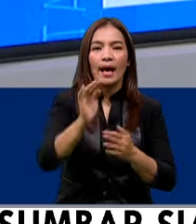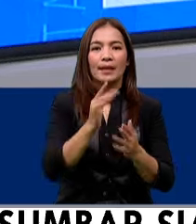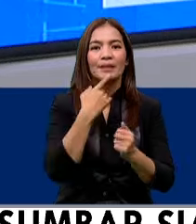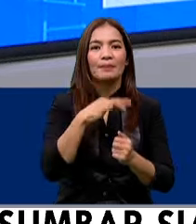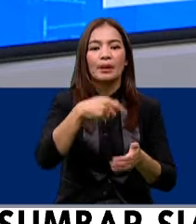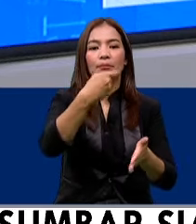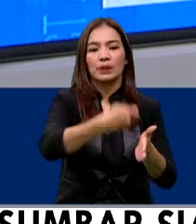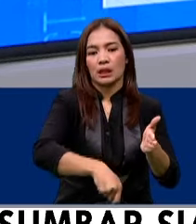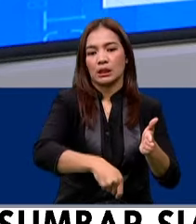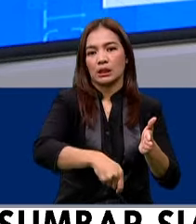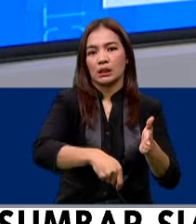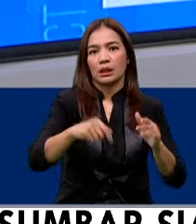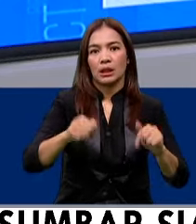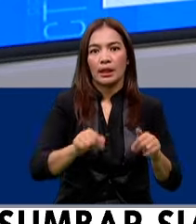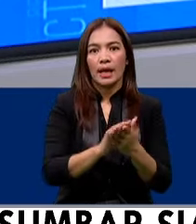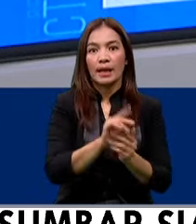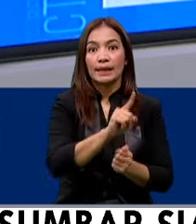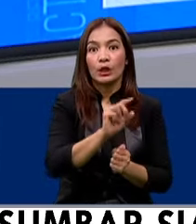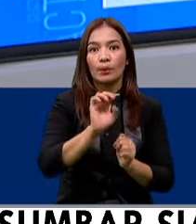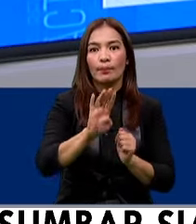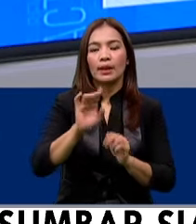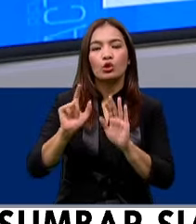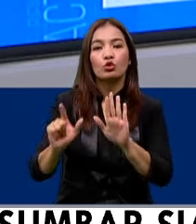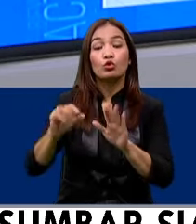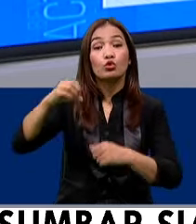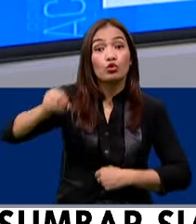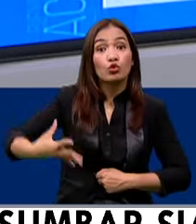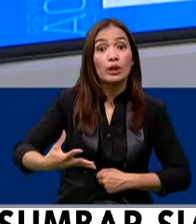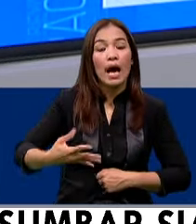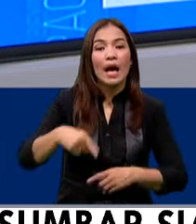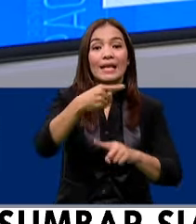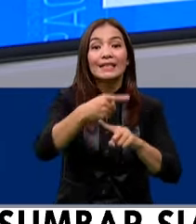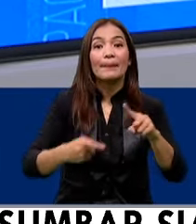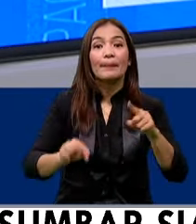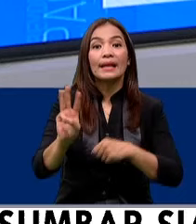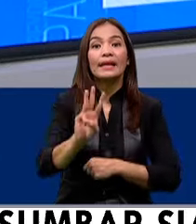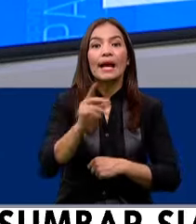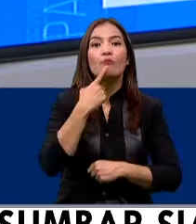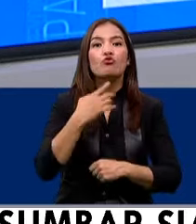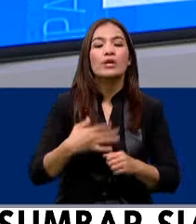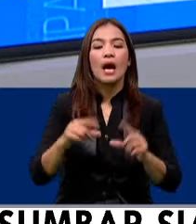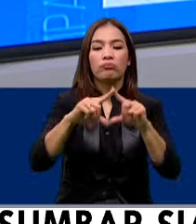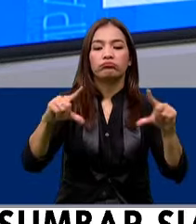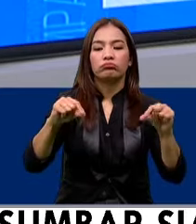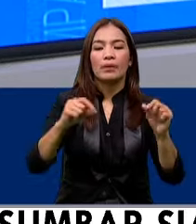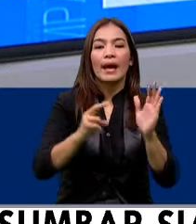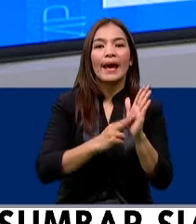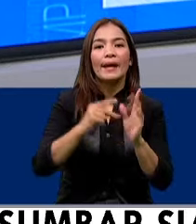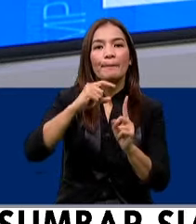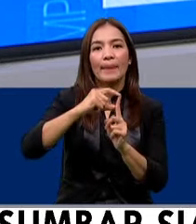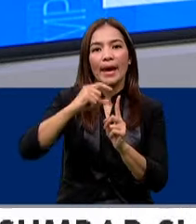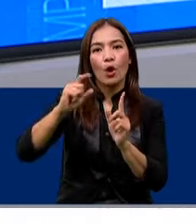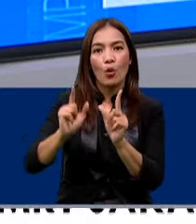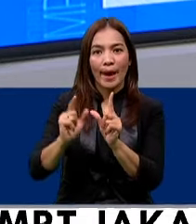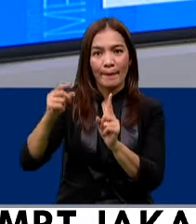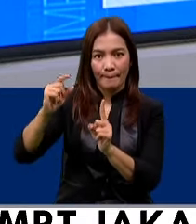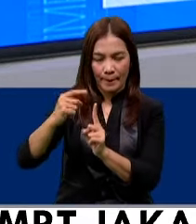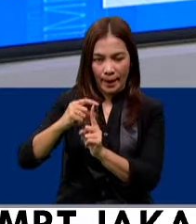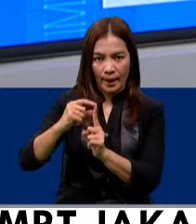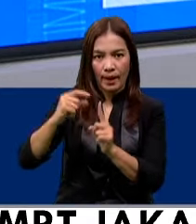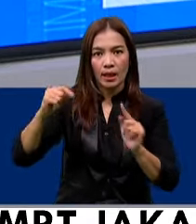dari 147 juta pekerja itu hanya sepertiga yang punya NPWP akhirnya itu yang nanti akan dikejar